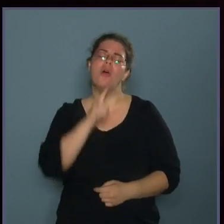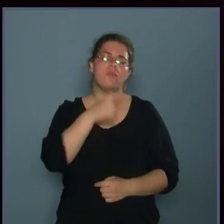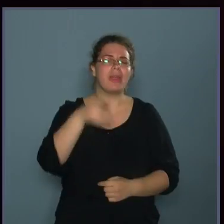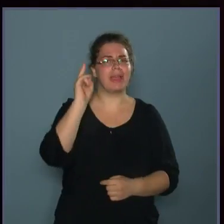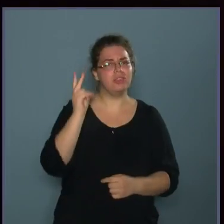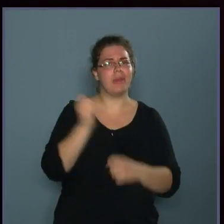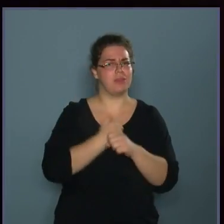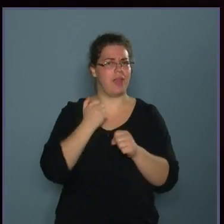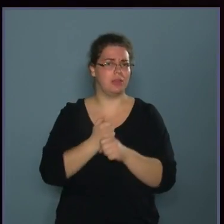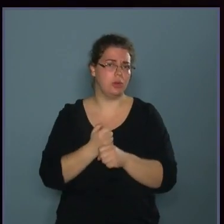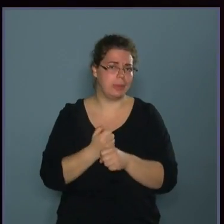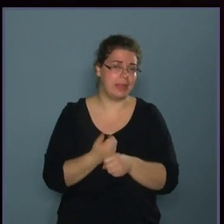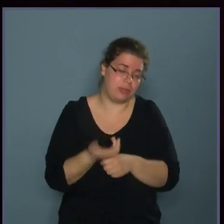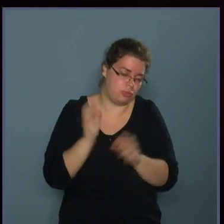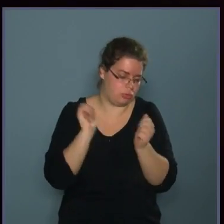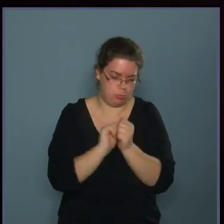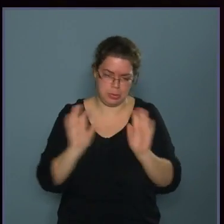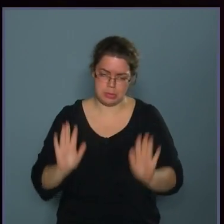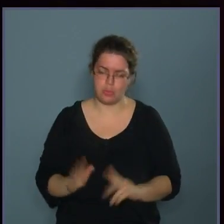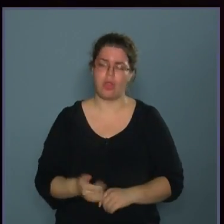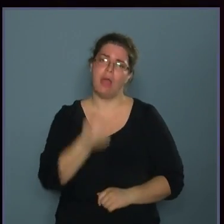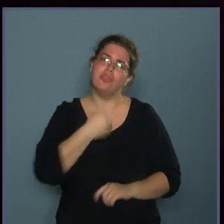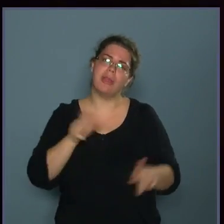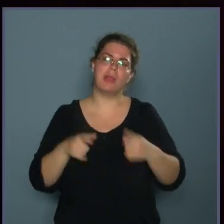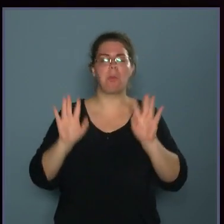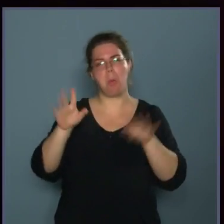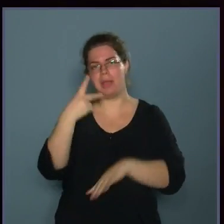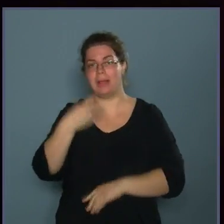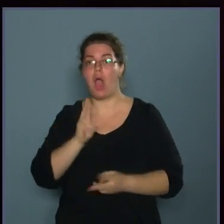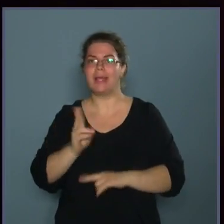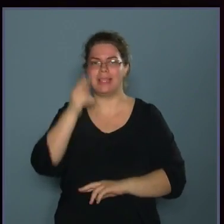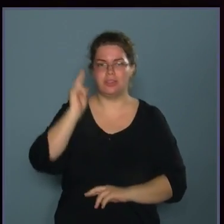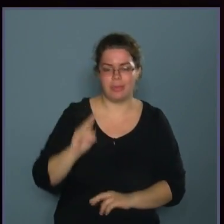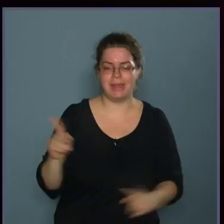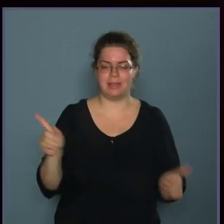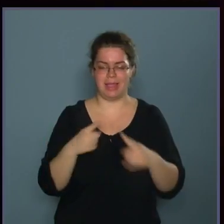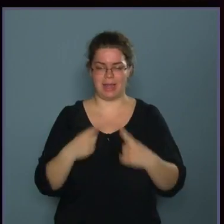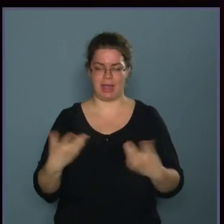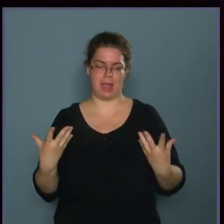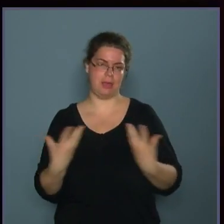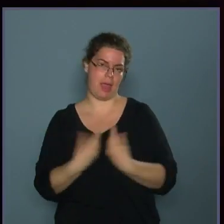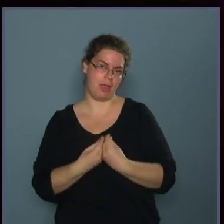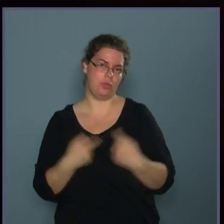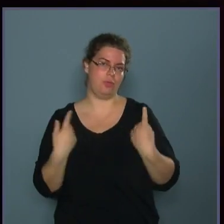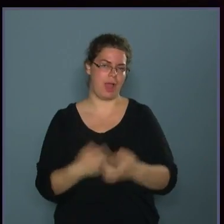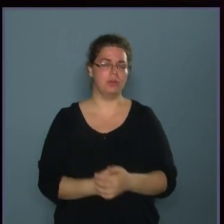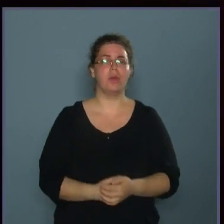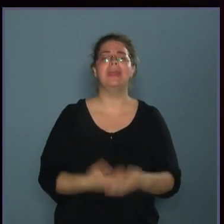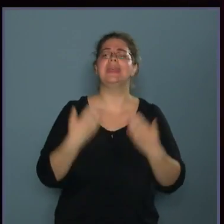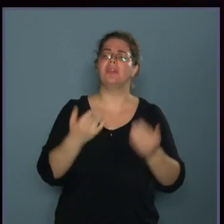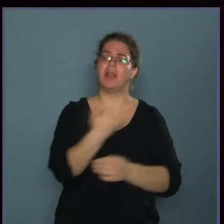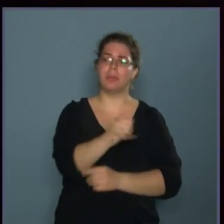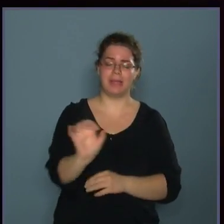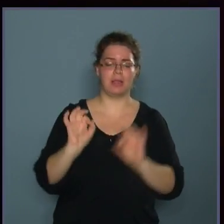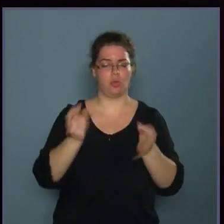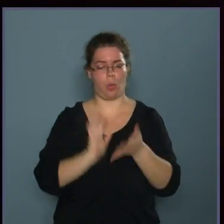a feldolgozásokat mindenképpen. A saját dalokat majd meglátjuk, aki ismeri, az énekelje majd velünk együtt. Mi kívánunk